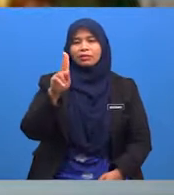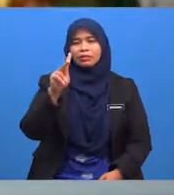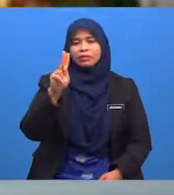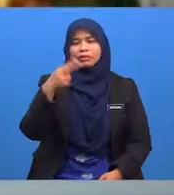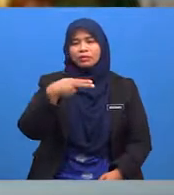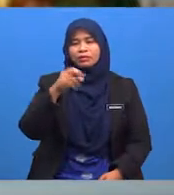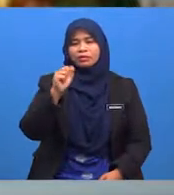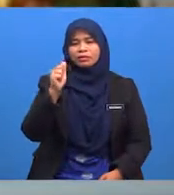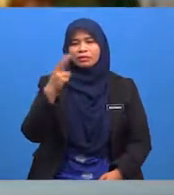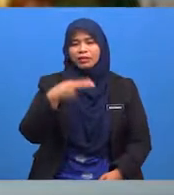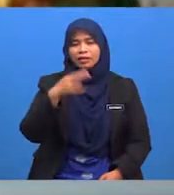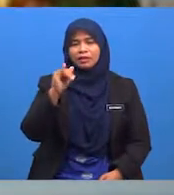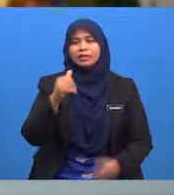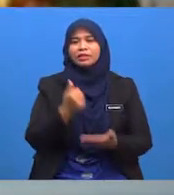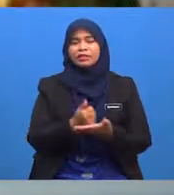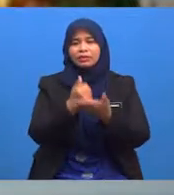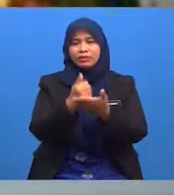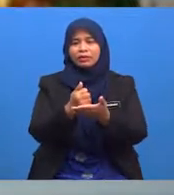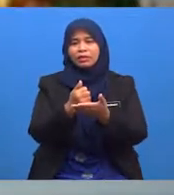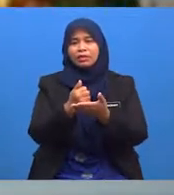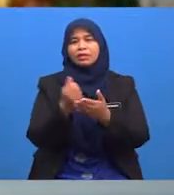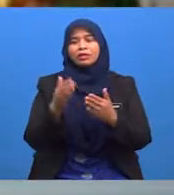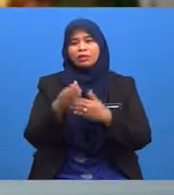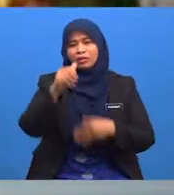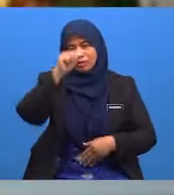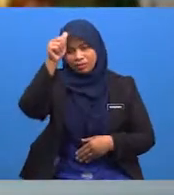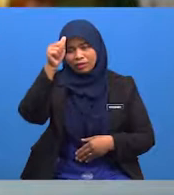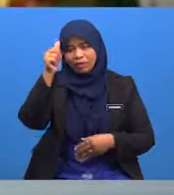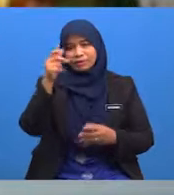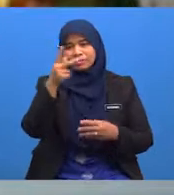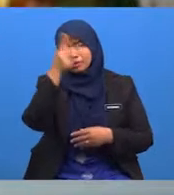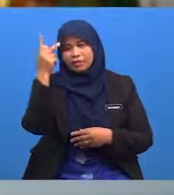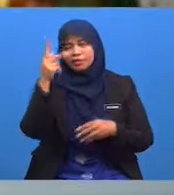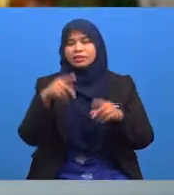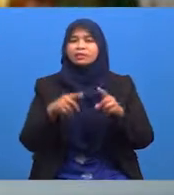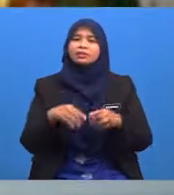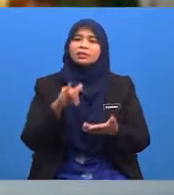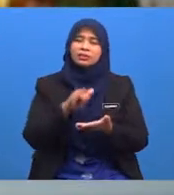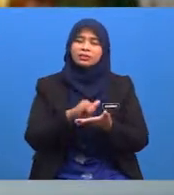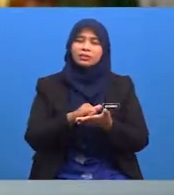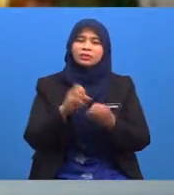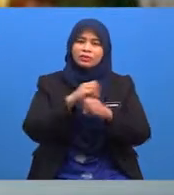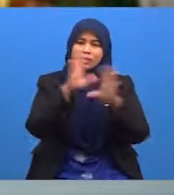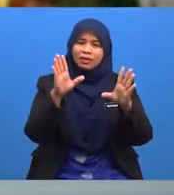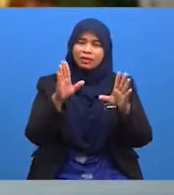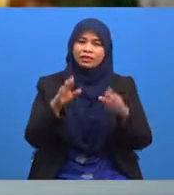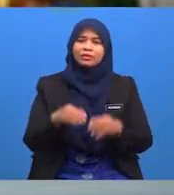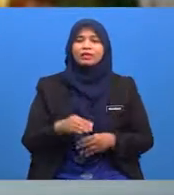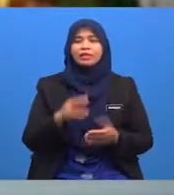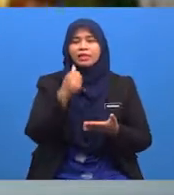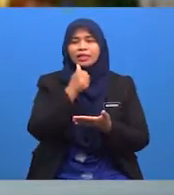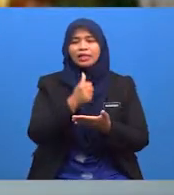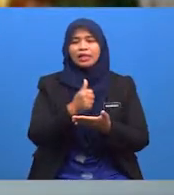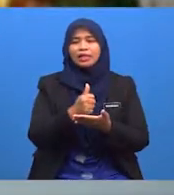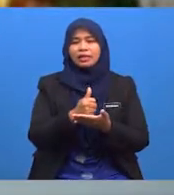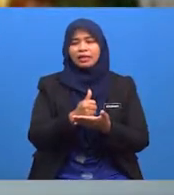dianugerahkan oleh Allah Subhanahu Wa Taala kerana di situ jelas terpancar nilai Ar-Rahman, Maha